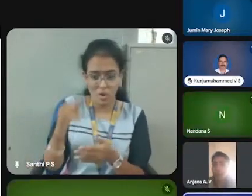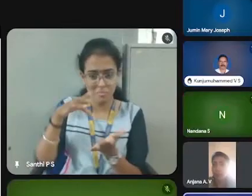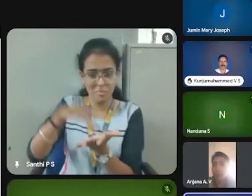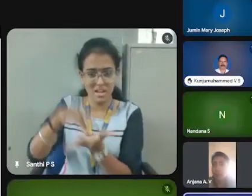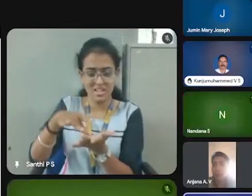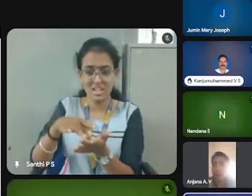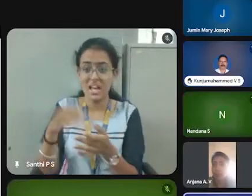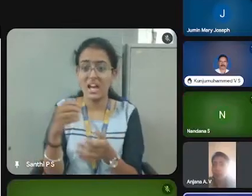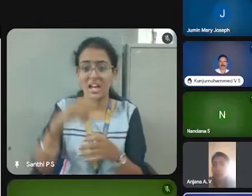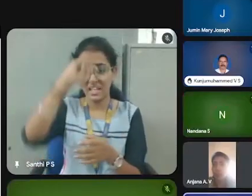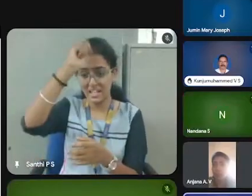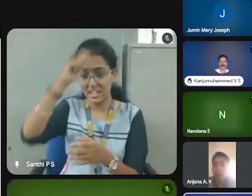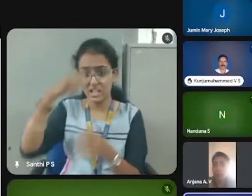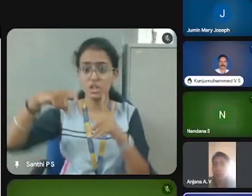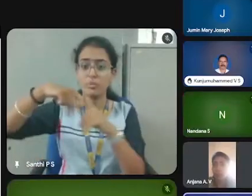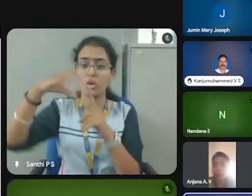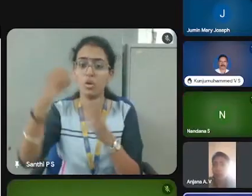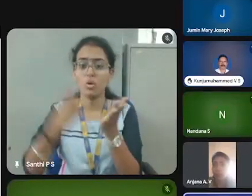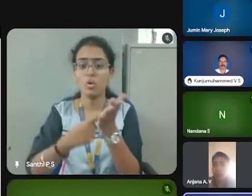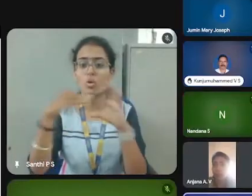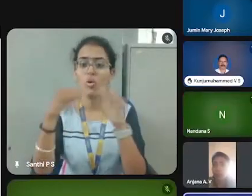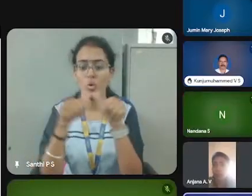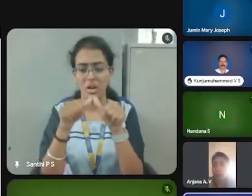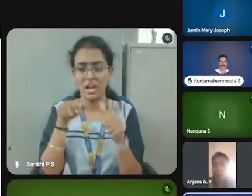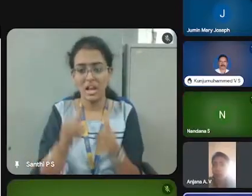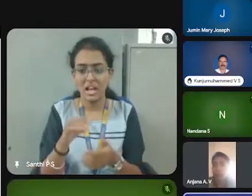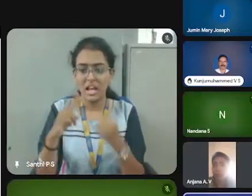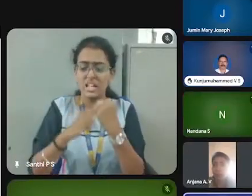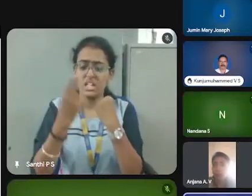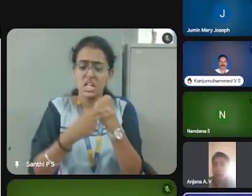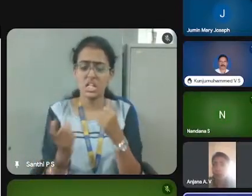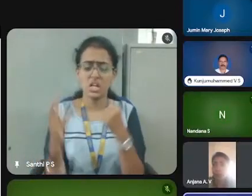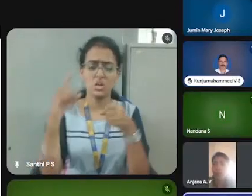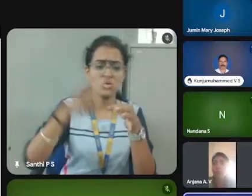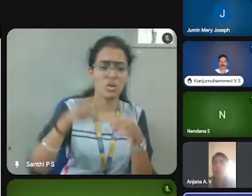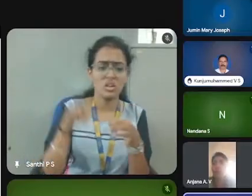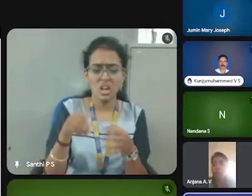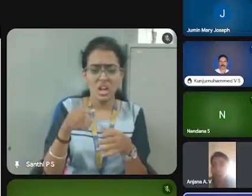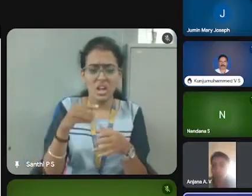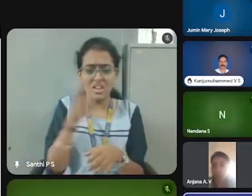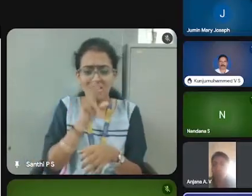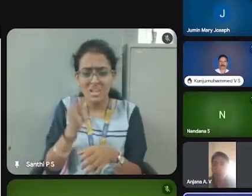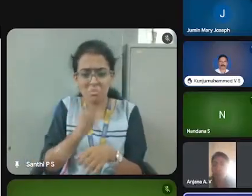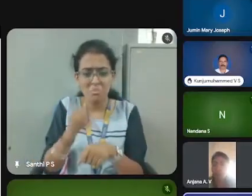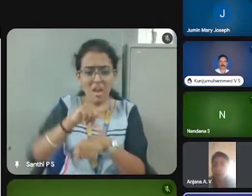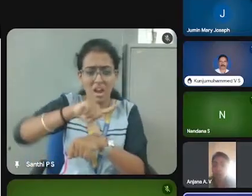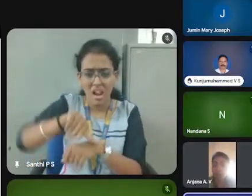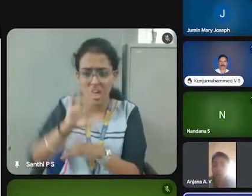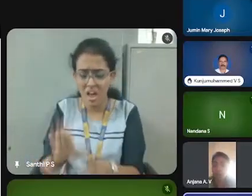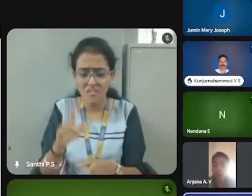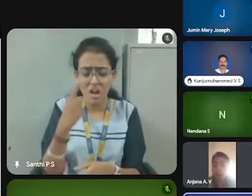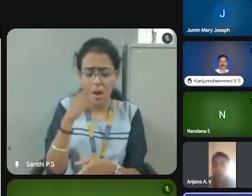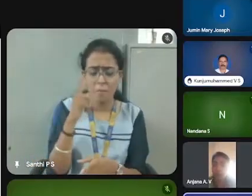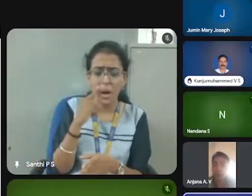കൊറിയനും ആണ് ലാംഗ്വേജ്. അപ്പൊ അത് സഫർ ചെയ്യുന്നുണ്ട്. ഇപ്പോ ഓൾറെഡി നിഷിൽ വന്നപ്പോൾ ചെറിയൊരു സ്പീച്ച് ഡിലേ ഉണ്ടെന്നാ പറഞ്ഞത്. പക്ഷെ അവരുടെ പാരന്റ്സിന്റെ സൈഡിൽ